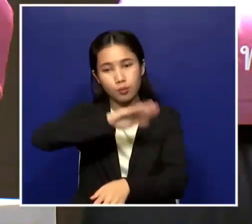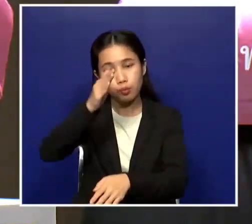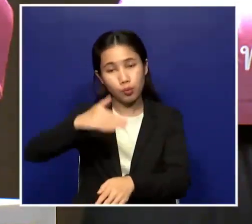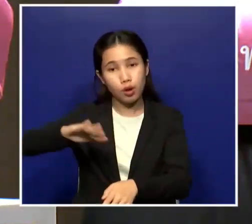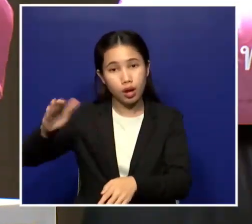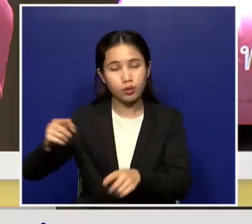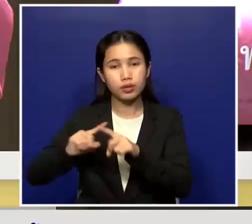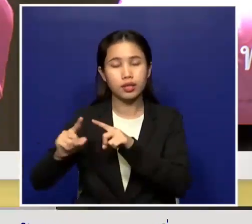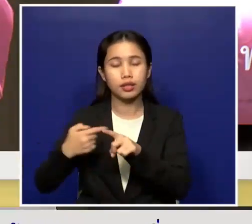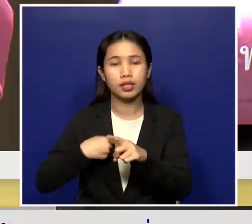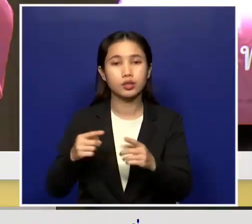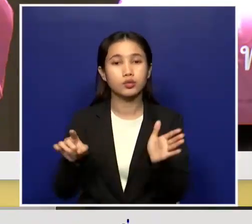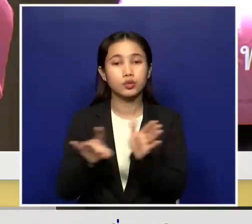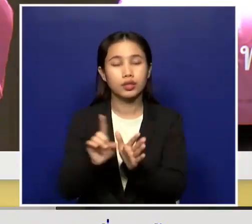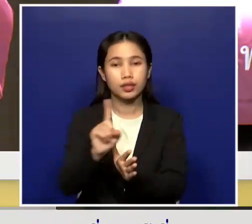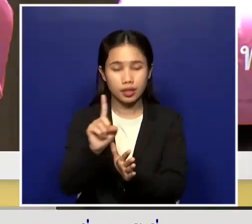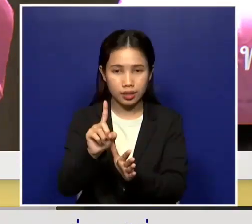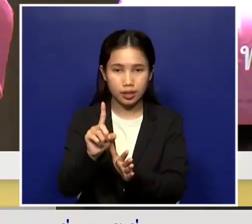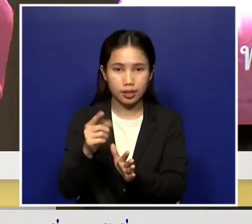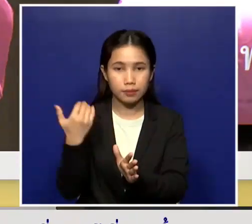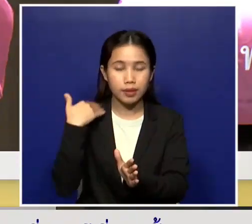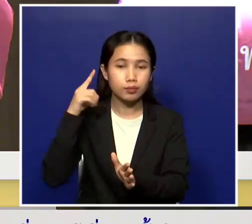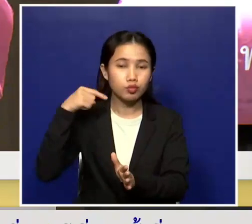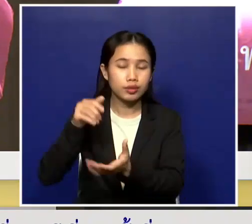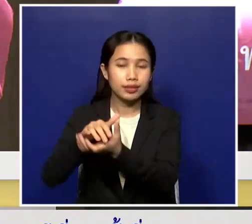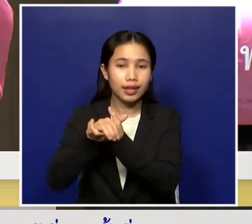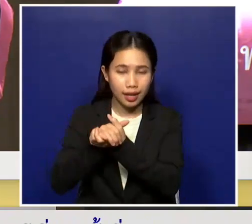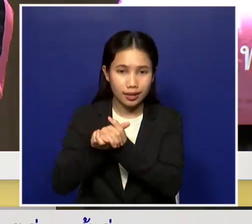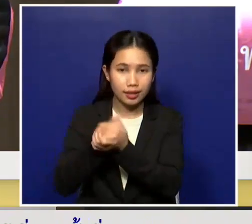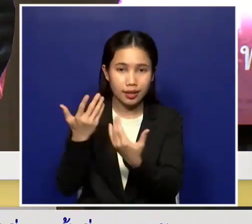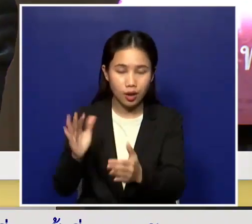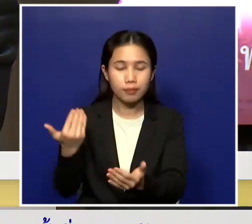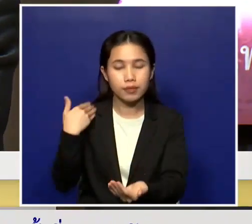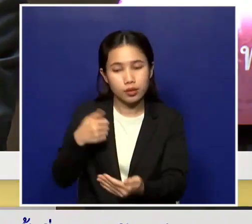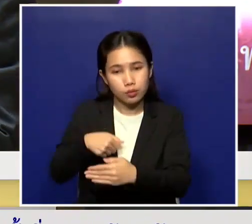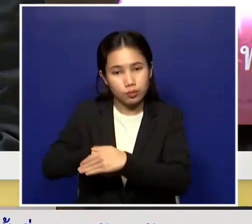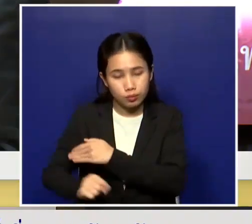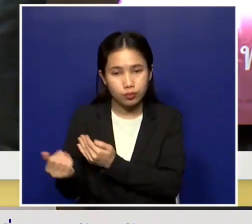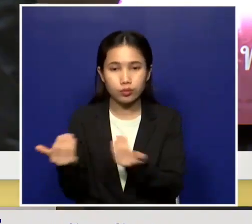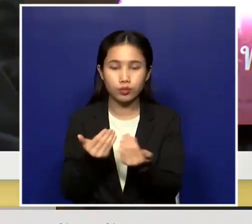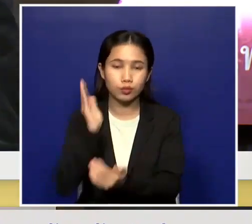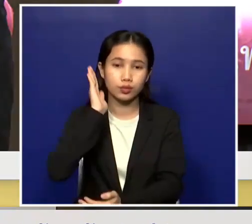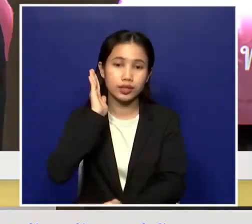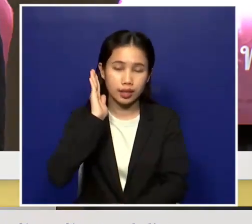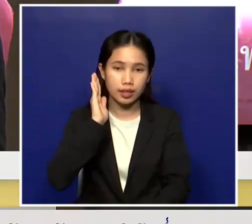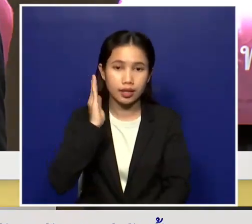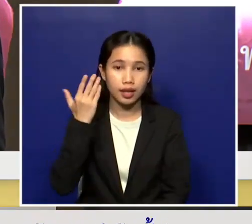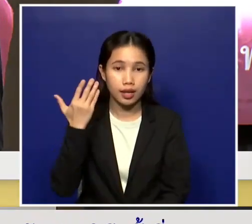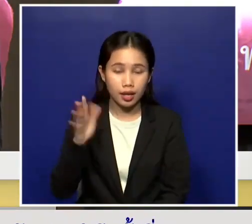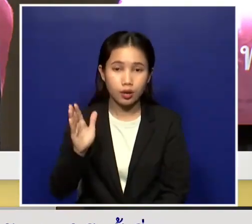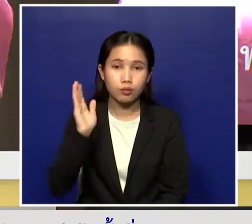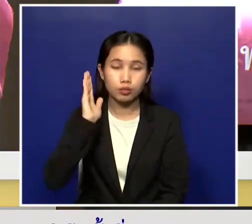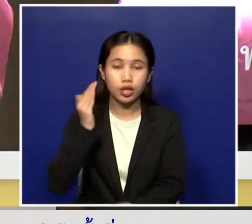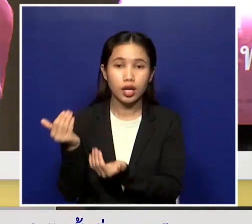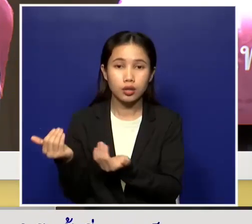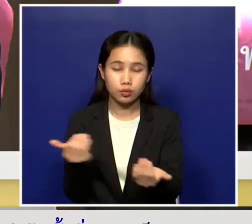ลูกสาวพญาที่ว่าเนี่ยแล้วก็ได้ลูกชายท่านหนึ่งเกิดขึ้นที่นั่นเลยนะแล้วลูกชายที่สุดก็ได้มา